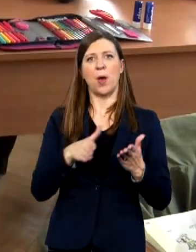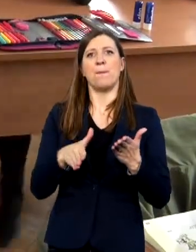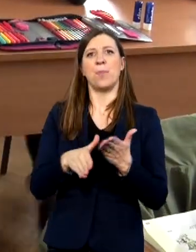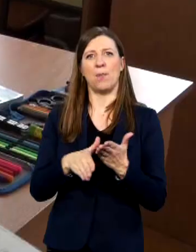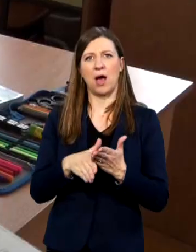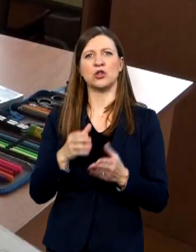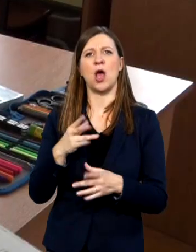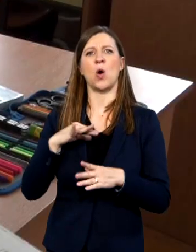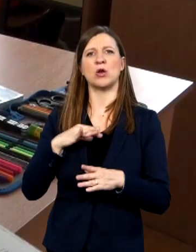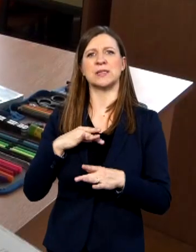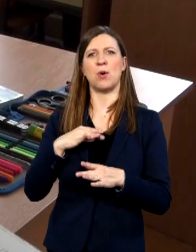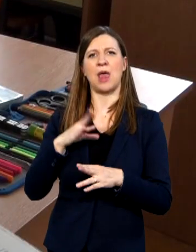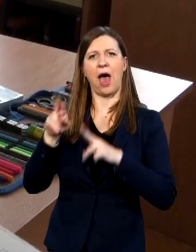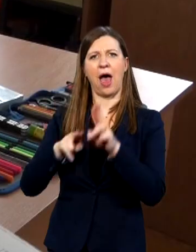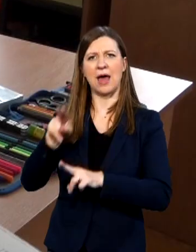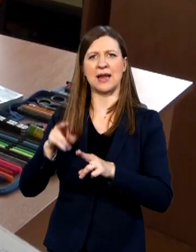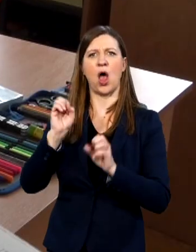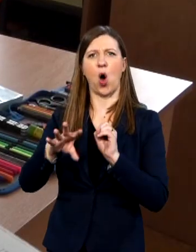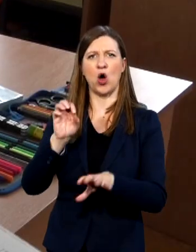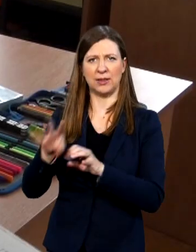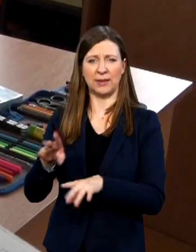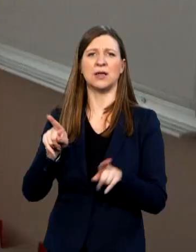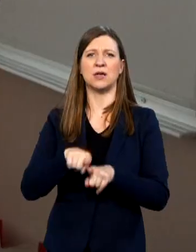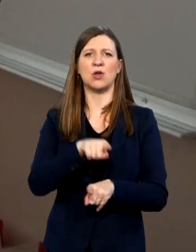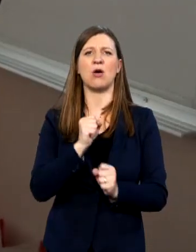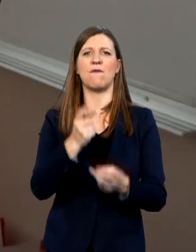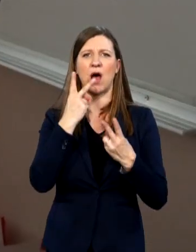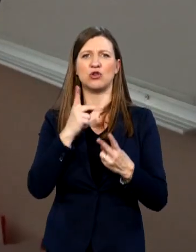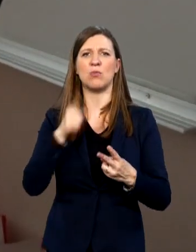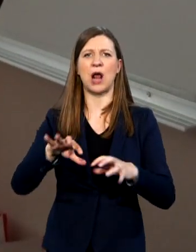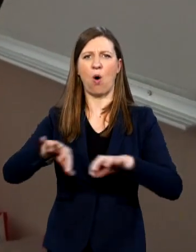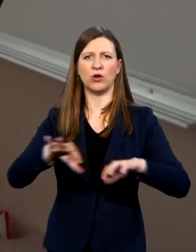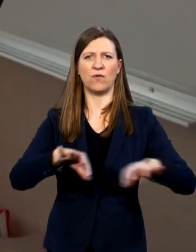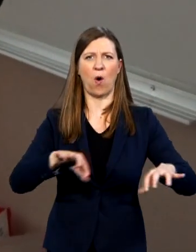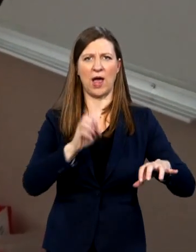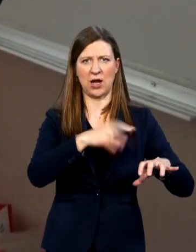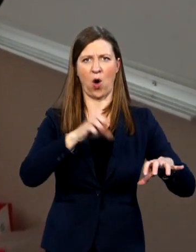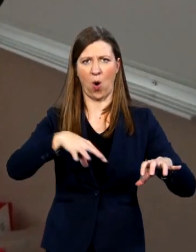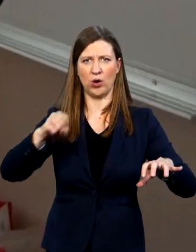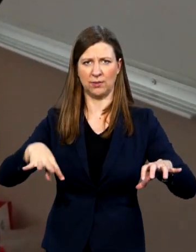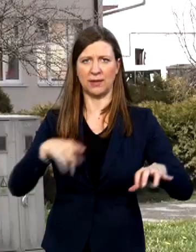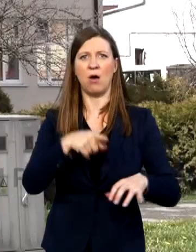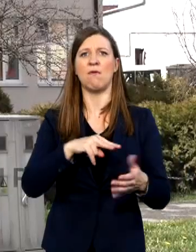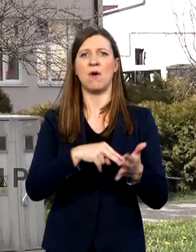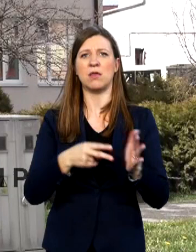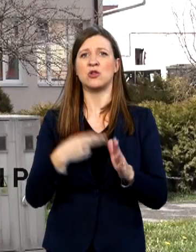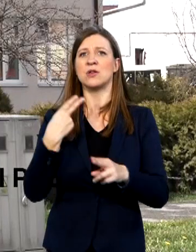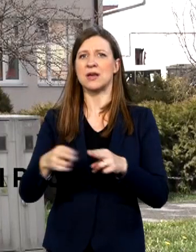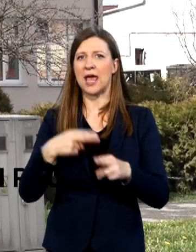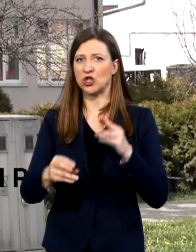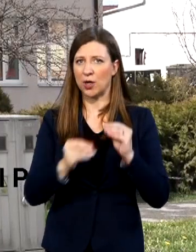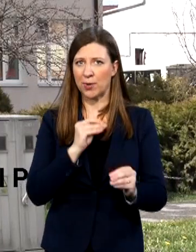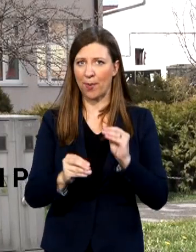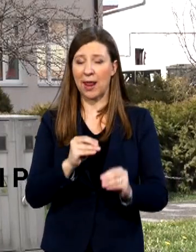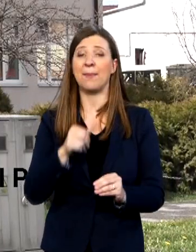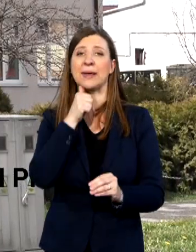gospodarenju otpadom na području grada Garešnice, kao i podići svijest o važnosti odvojenog skupljanja otpada. Riješit će se i određeni problemi